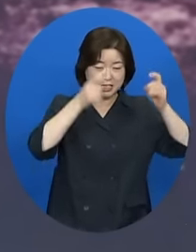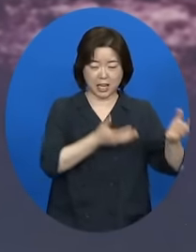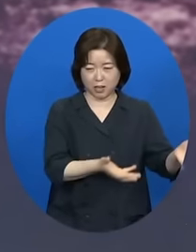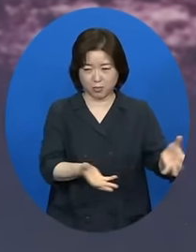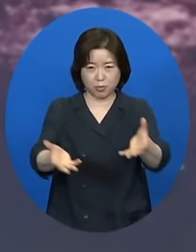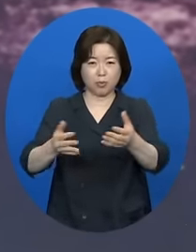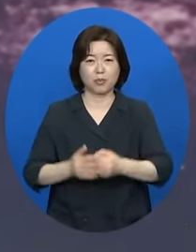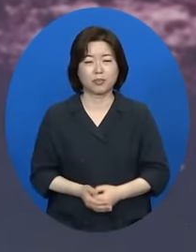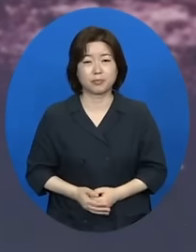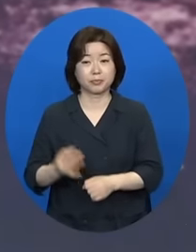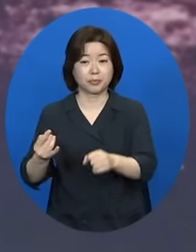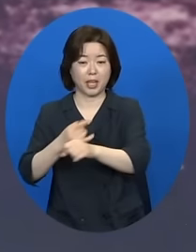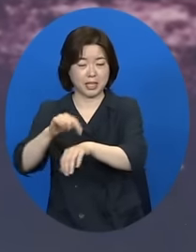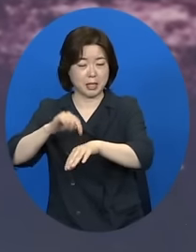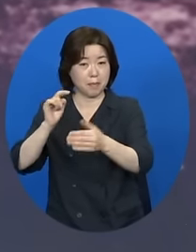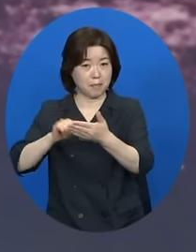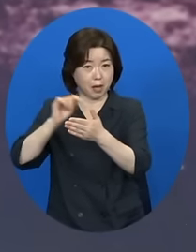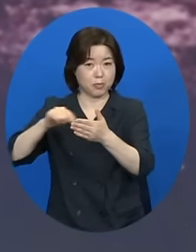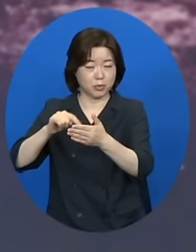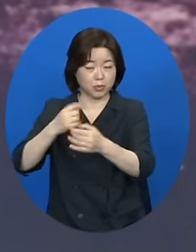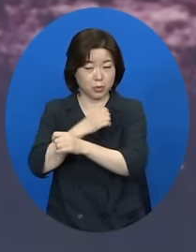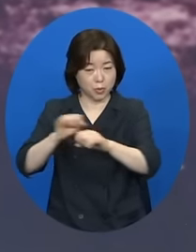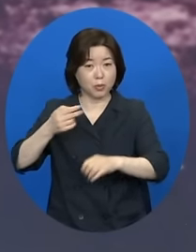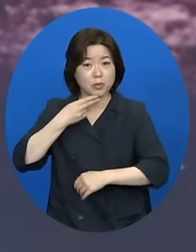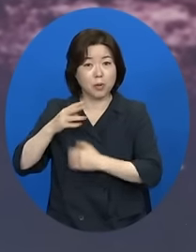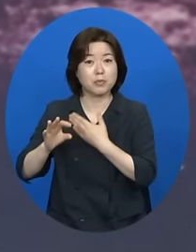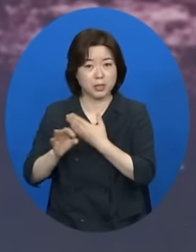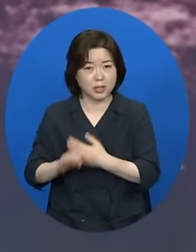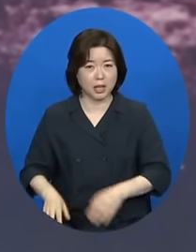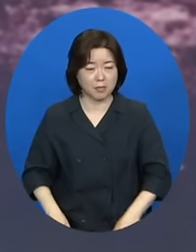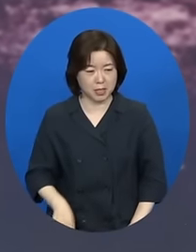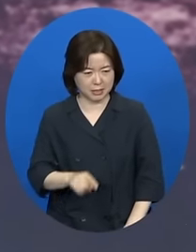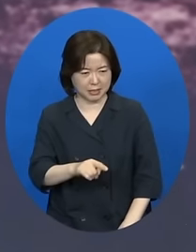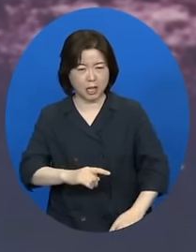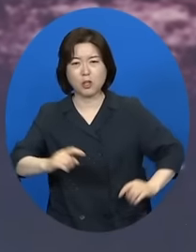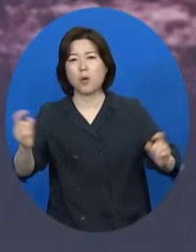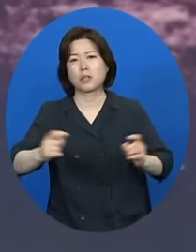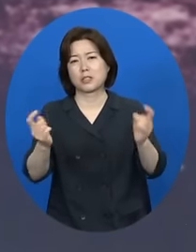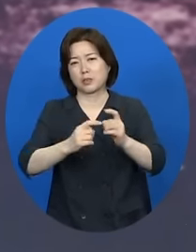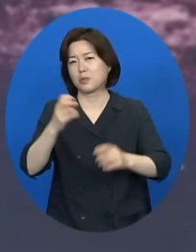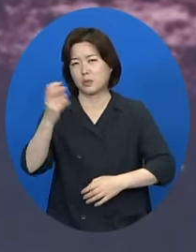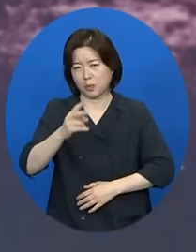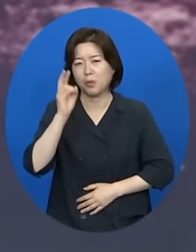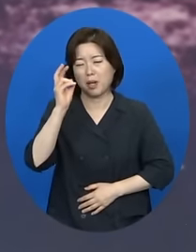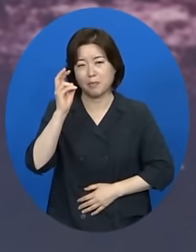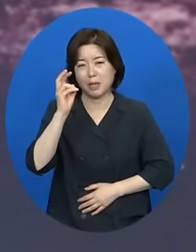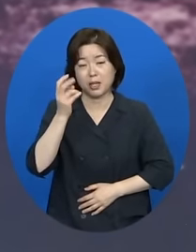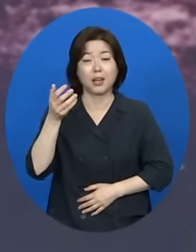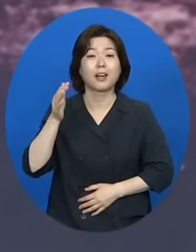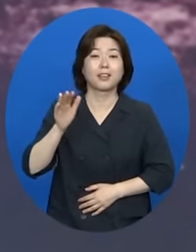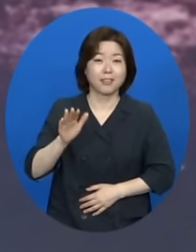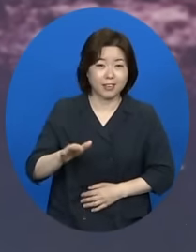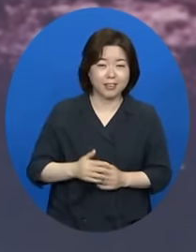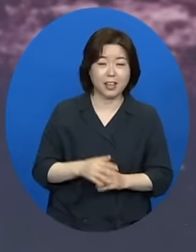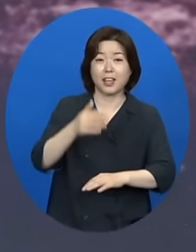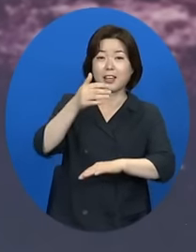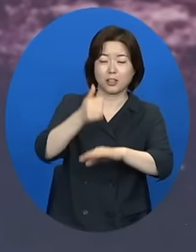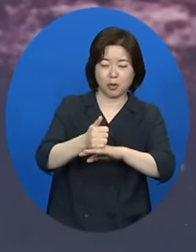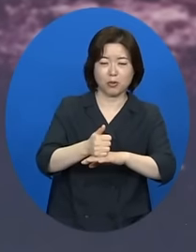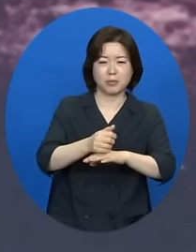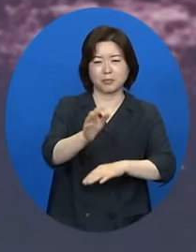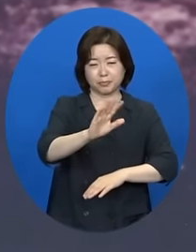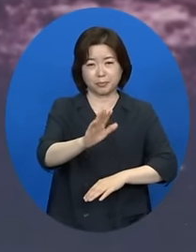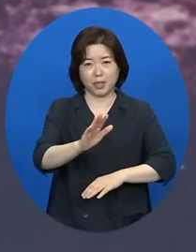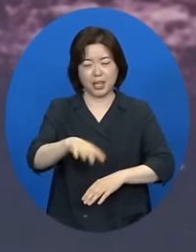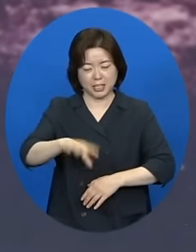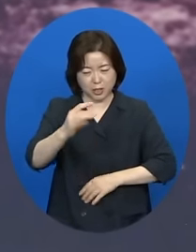에서가 마음으로 용서하지 않았다면 아마 막 거기서 싸웠을지도 모릅니다. 그런데 결국에는 그것을 받아요.